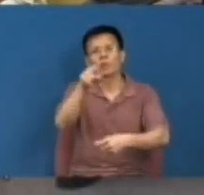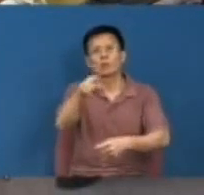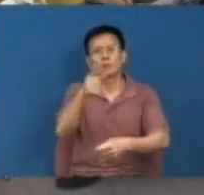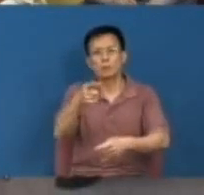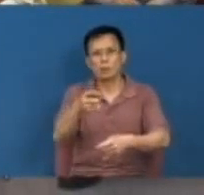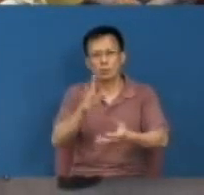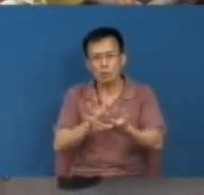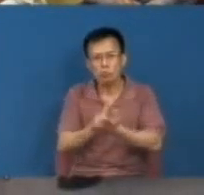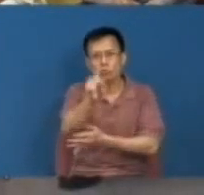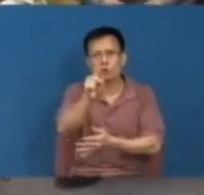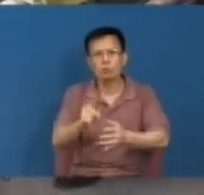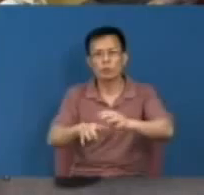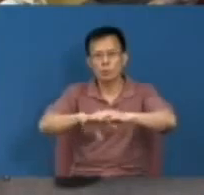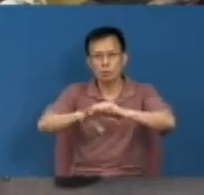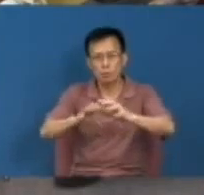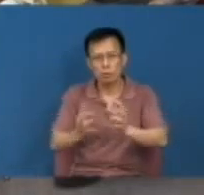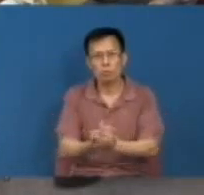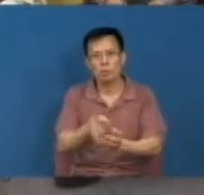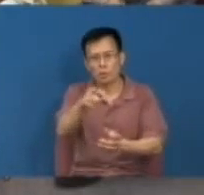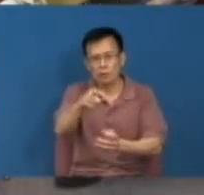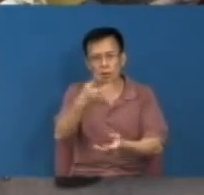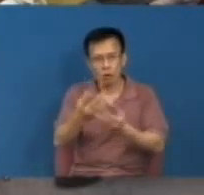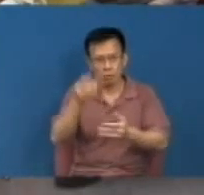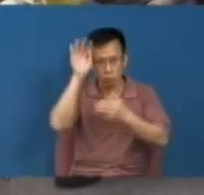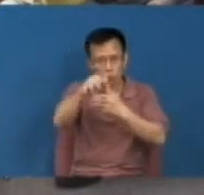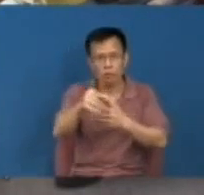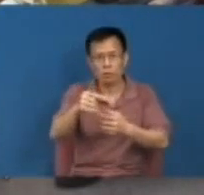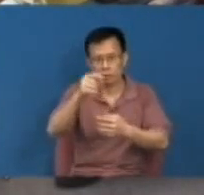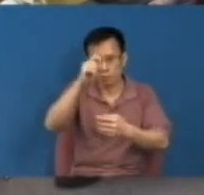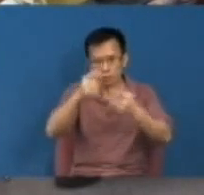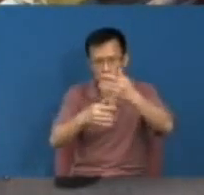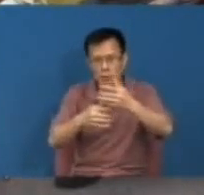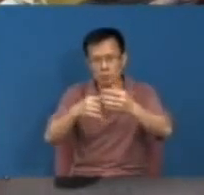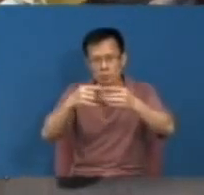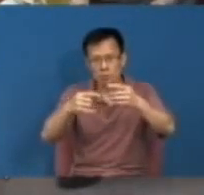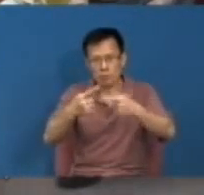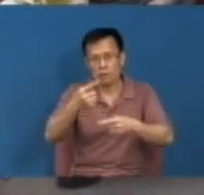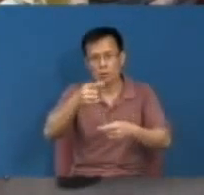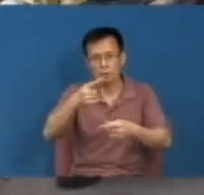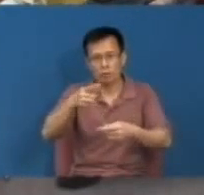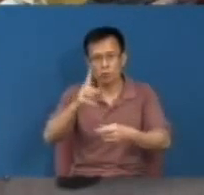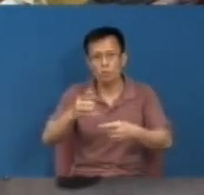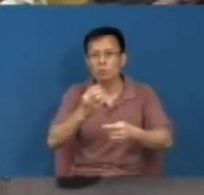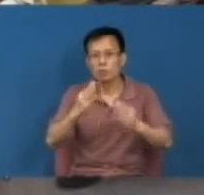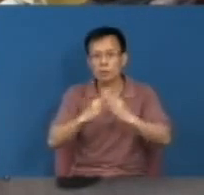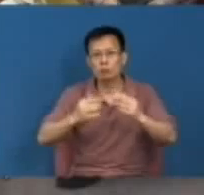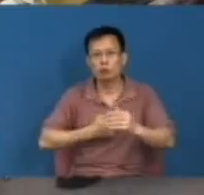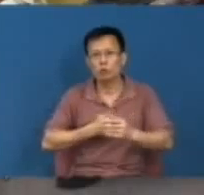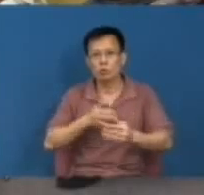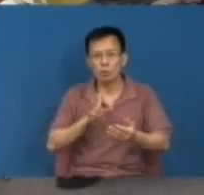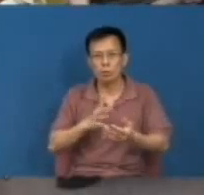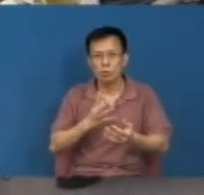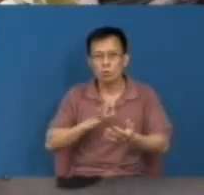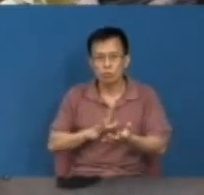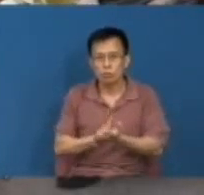於某個專業嘅團體嘅，話唔定一日咧呢度是哪位業主，或者唔在場嘅業主，就去你個專業委員會度投